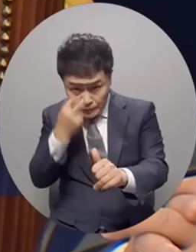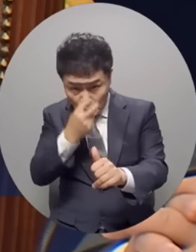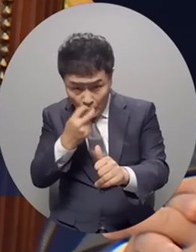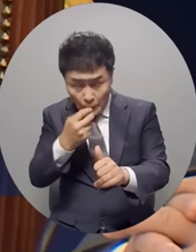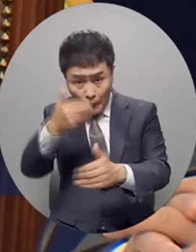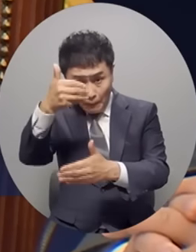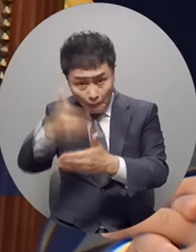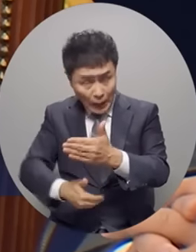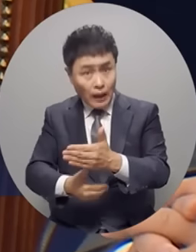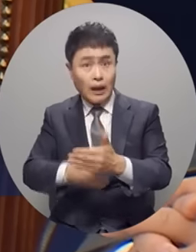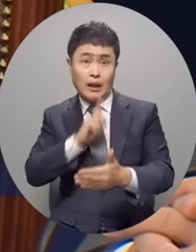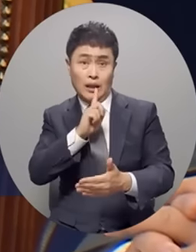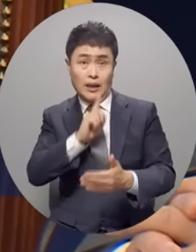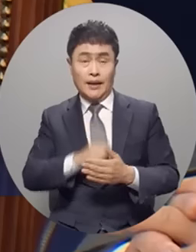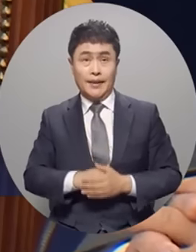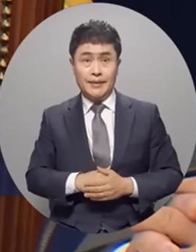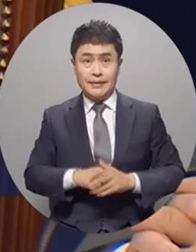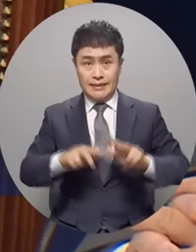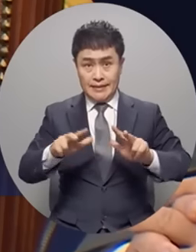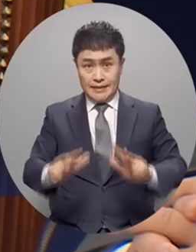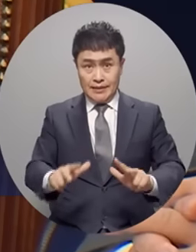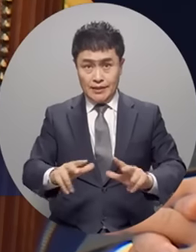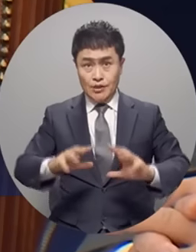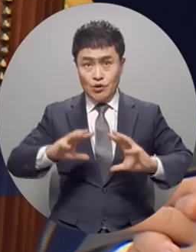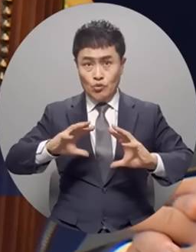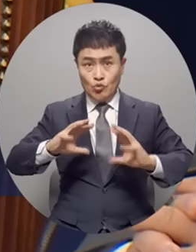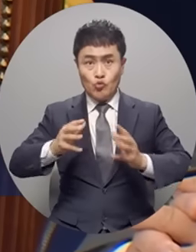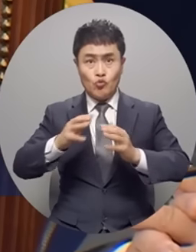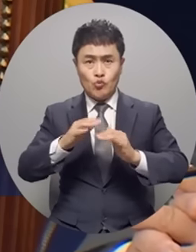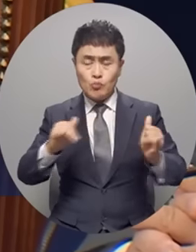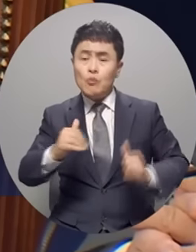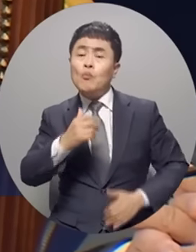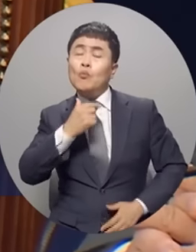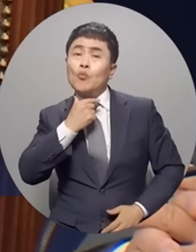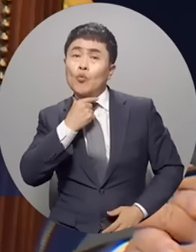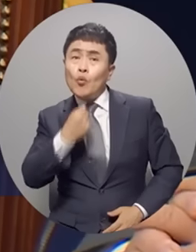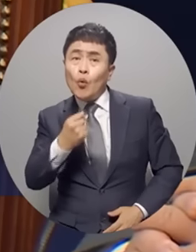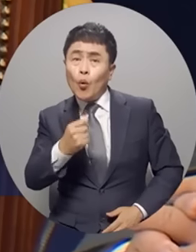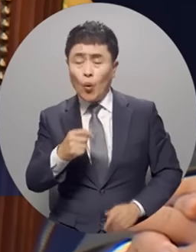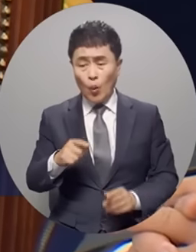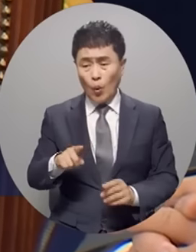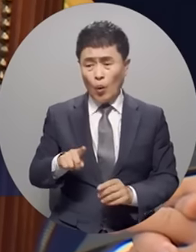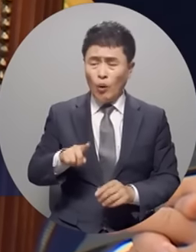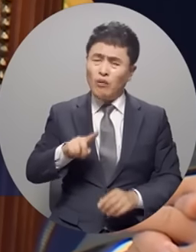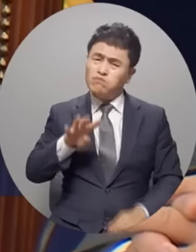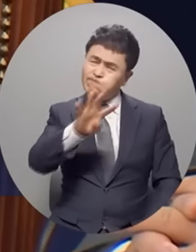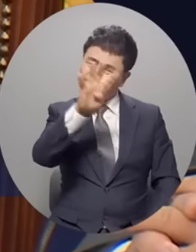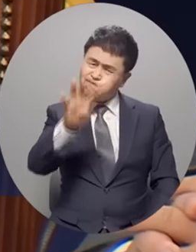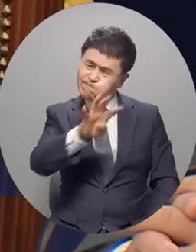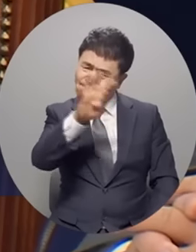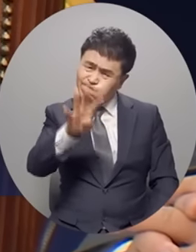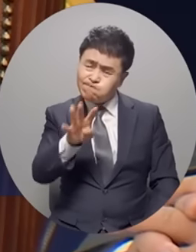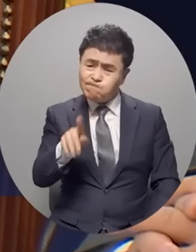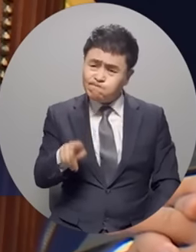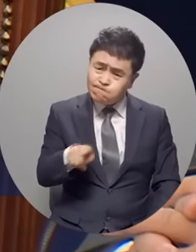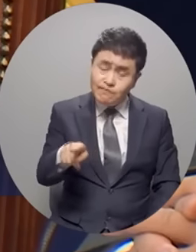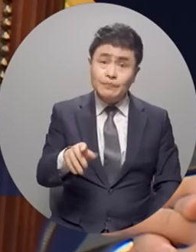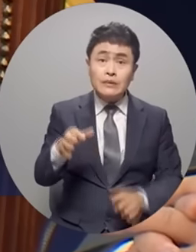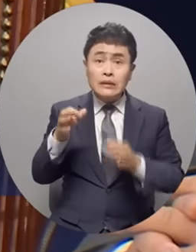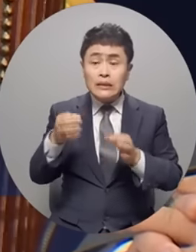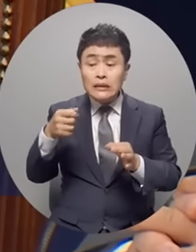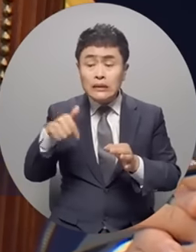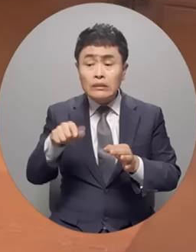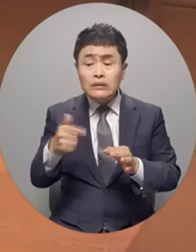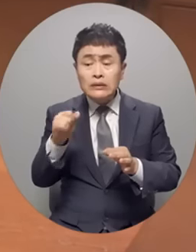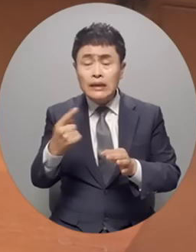빗겨나가고 있습니다. 지금 국민들이 원하는 것은 꼬리에 꼬리를 무는 김건희 이야기의